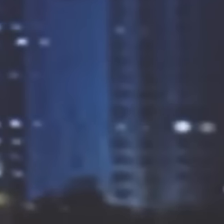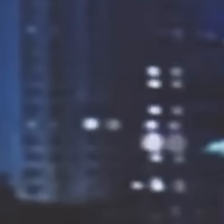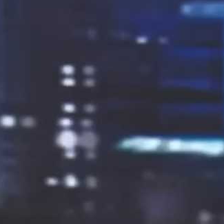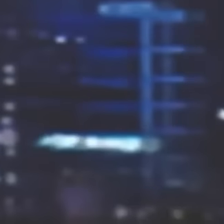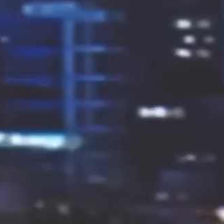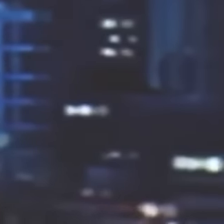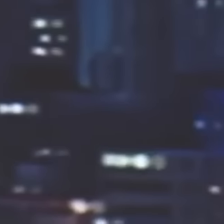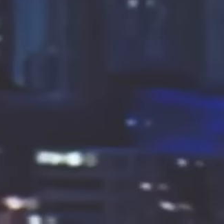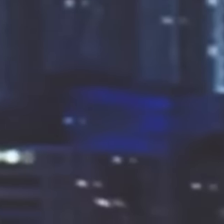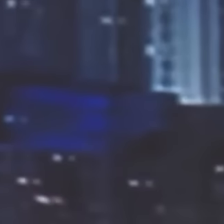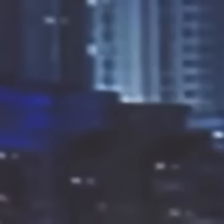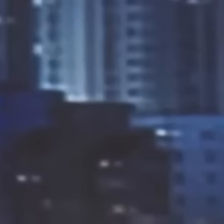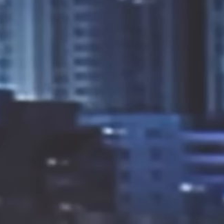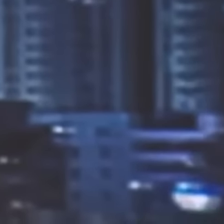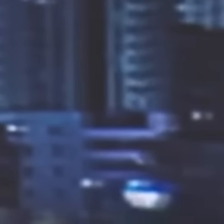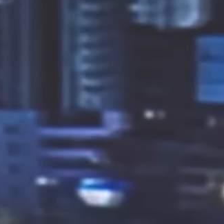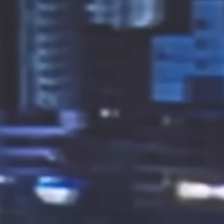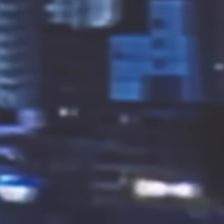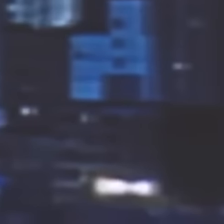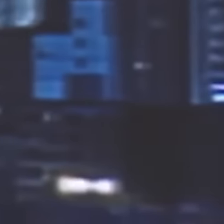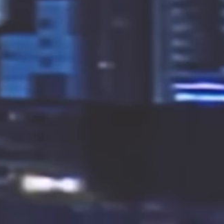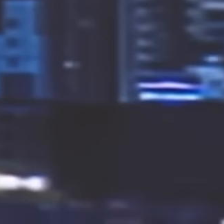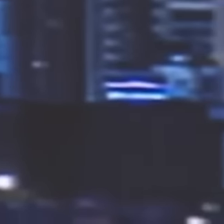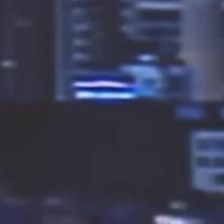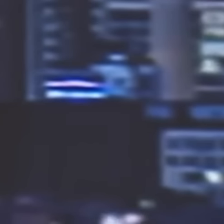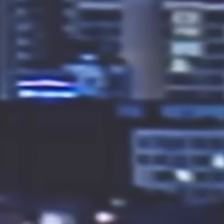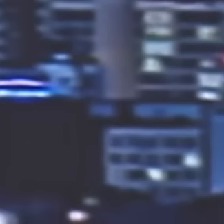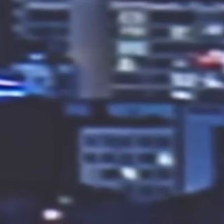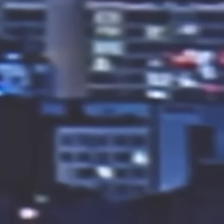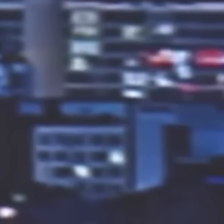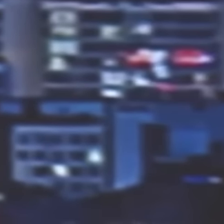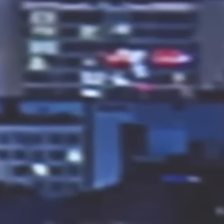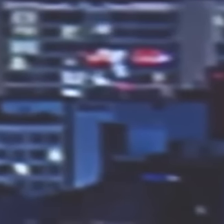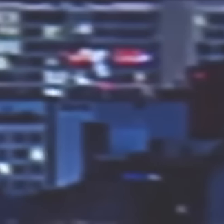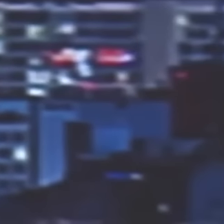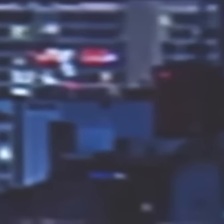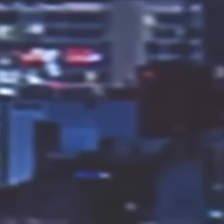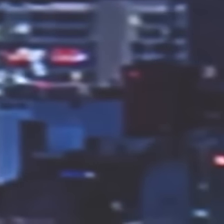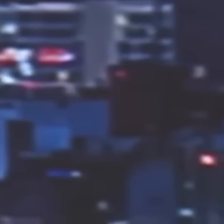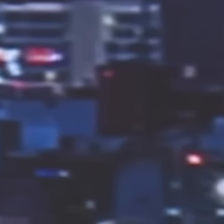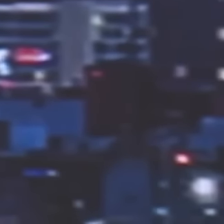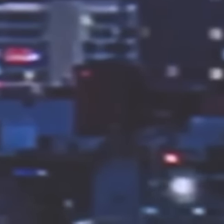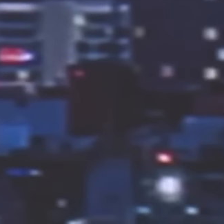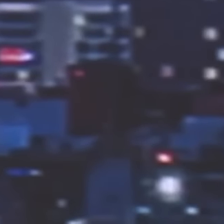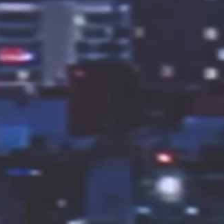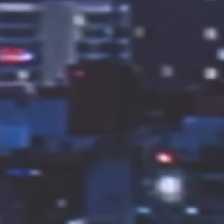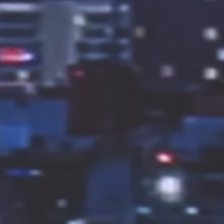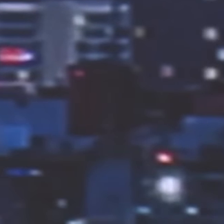시청해주셔서 고맙습니다. 저희는 저녁 6시 50분 뉴스룸에서 뵙겠습니다.